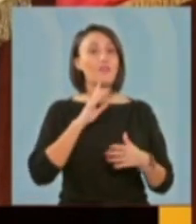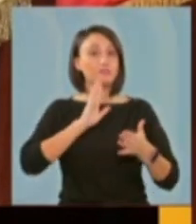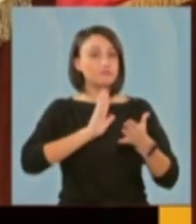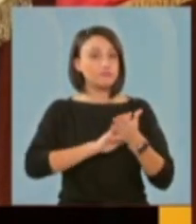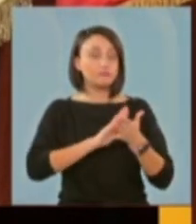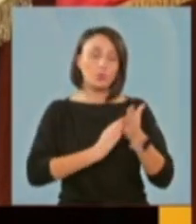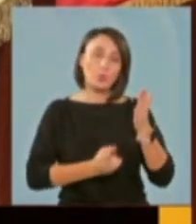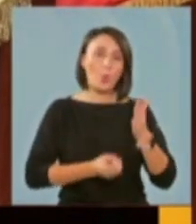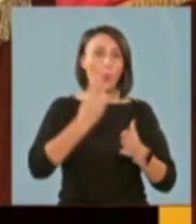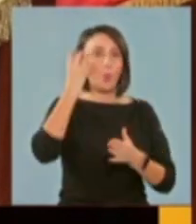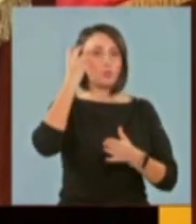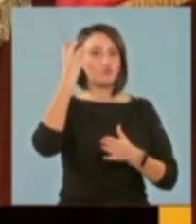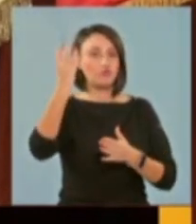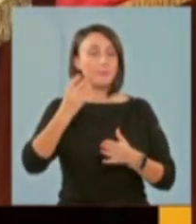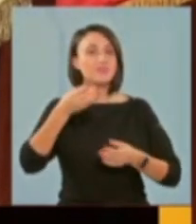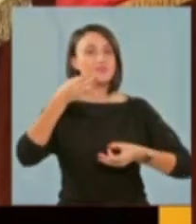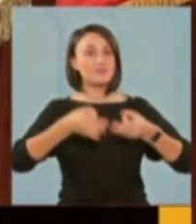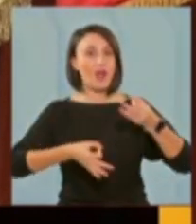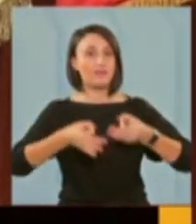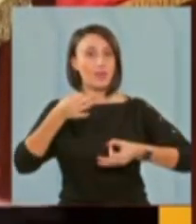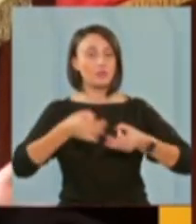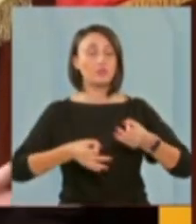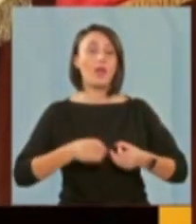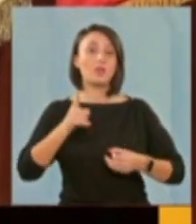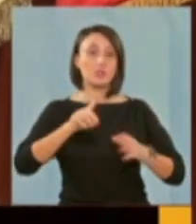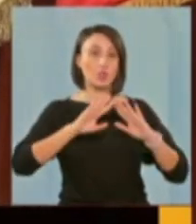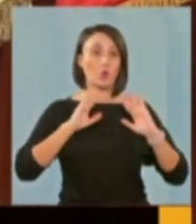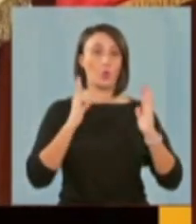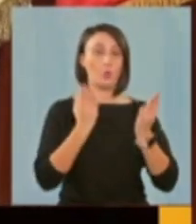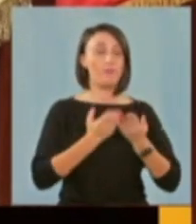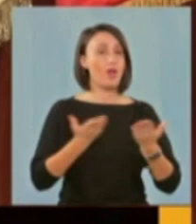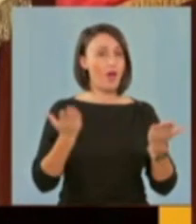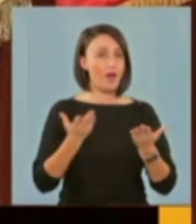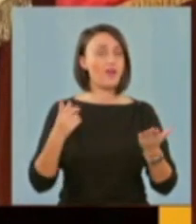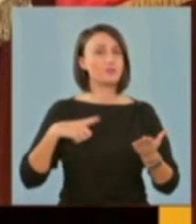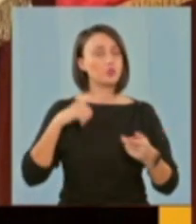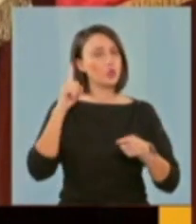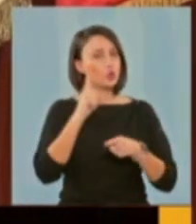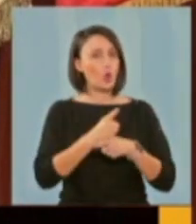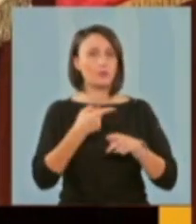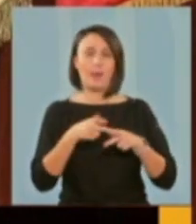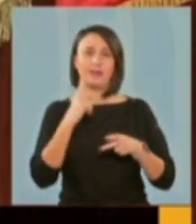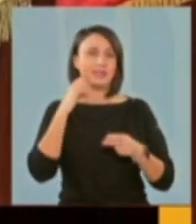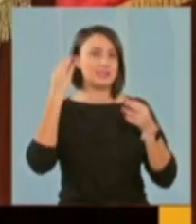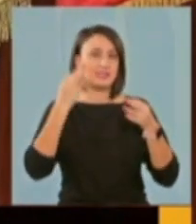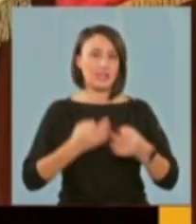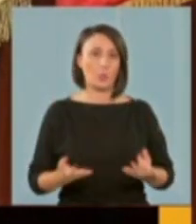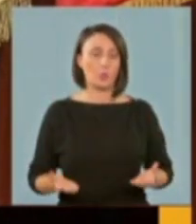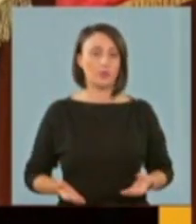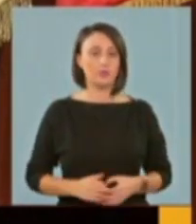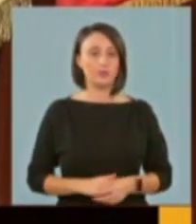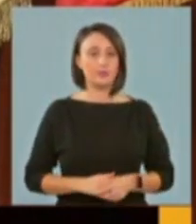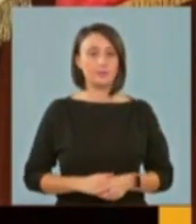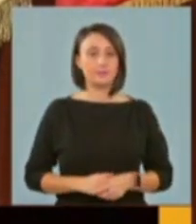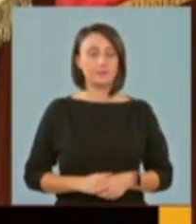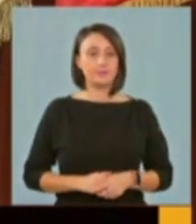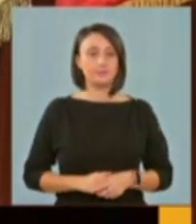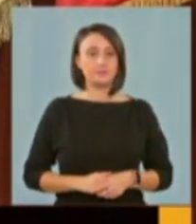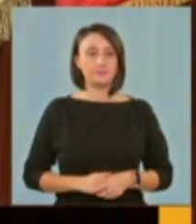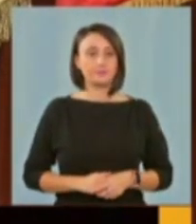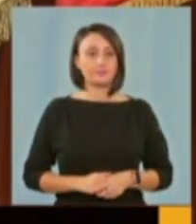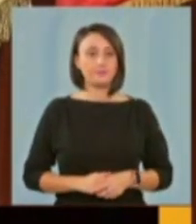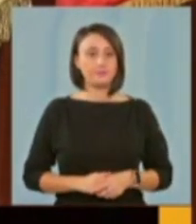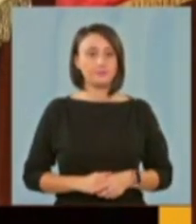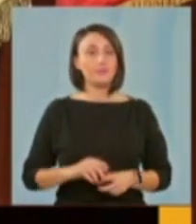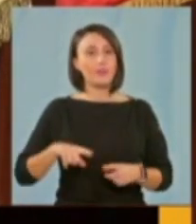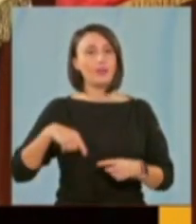fundamenta un nou concept strategic în această lume care a devenit tot mai impredictibilă. Deci,